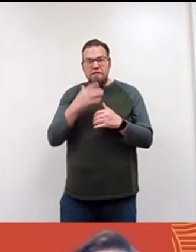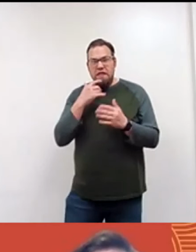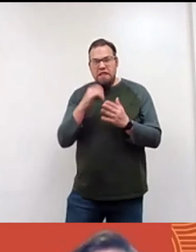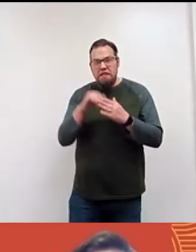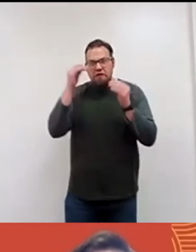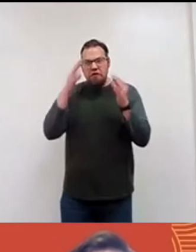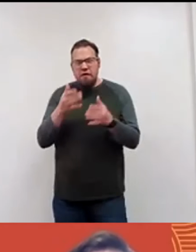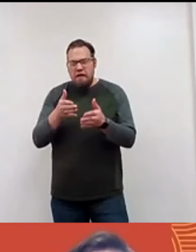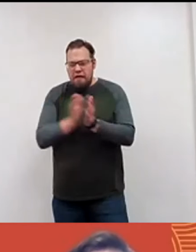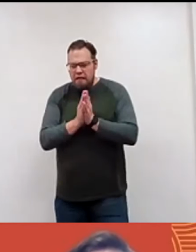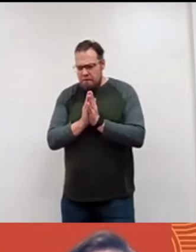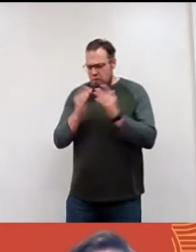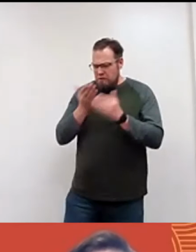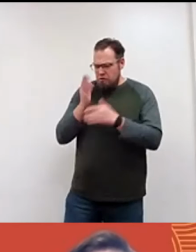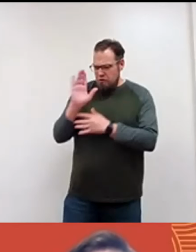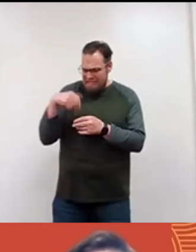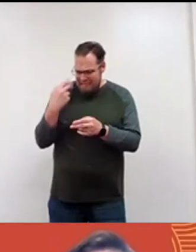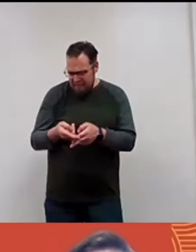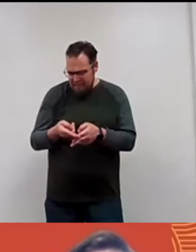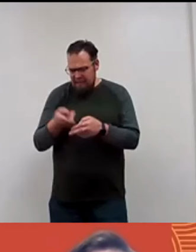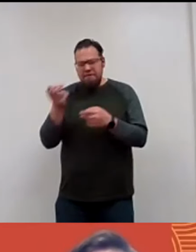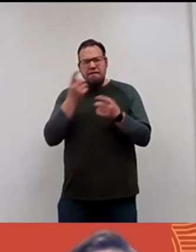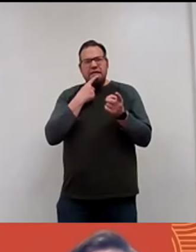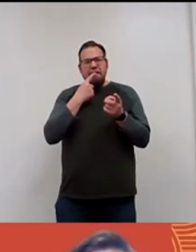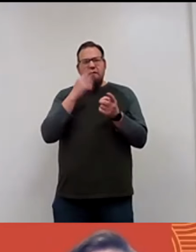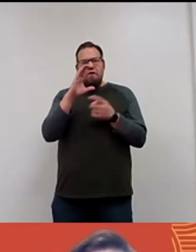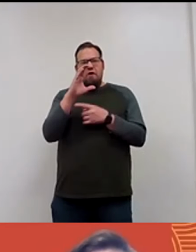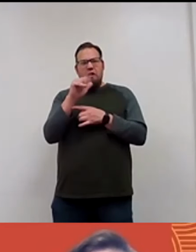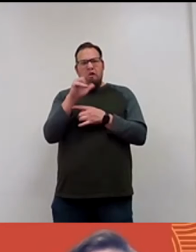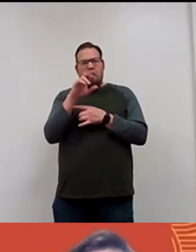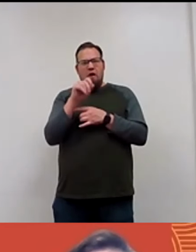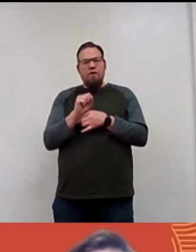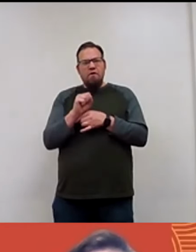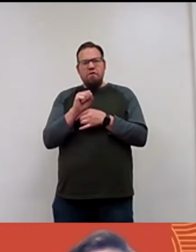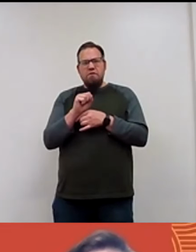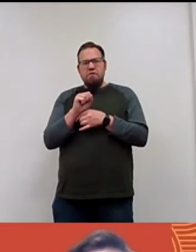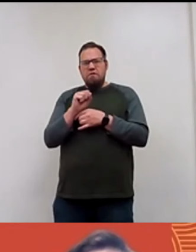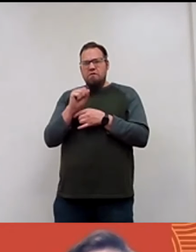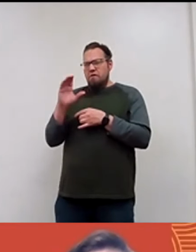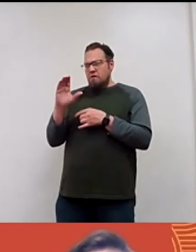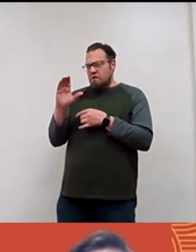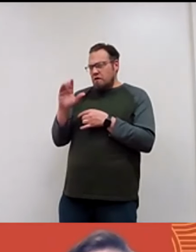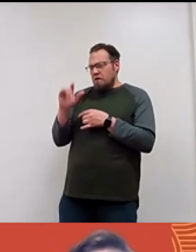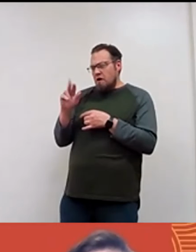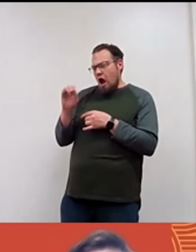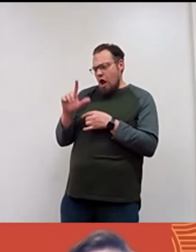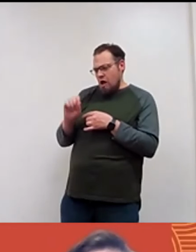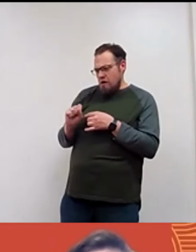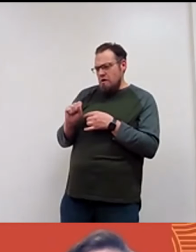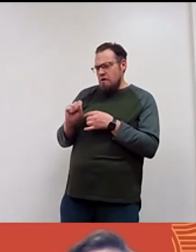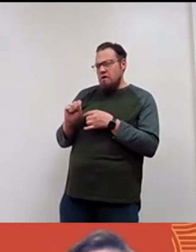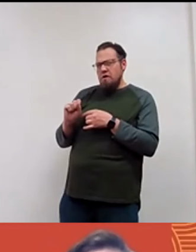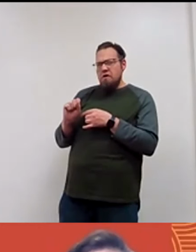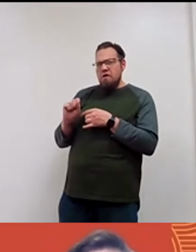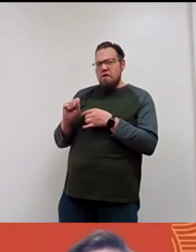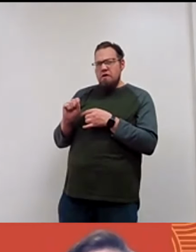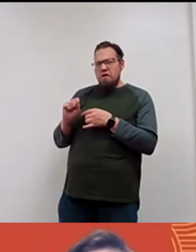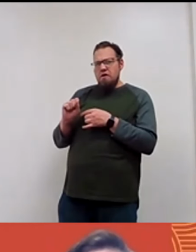asked, "What is your name?" And he said, Carlos. والشخص الآخر. Carlos enrolled